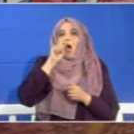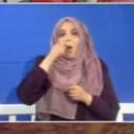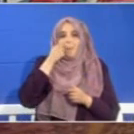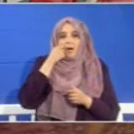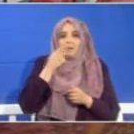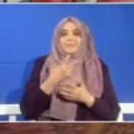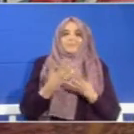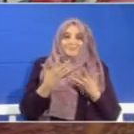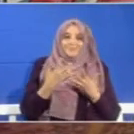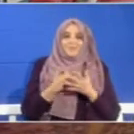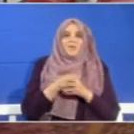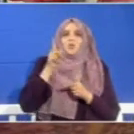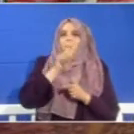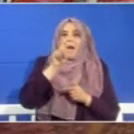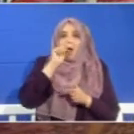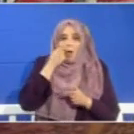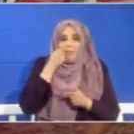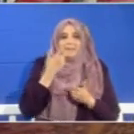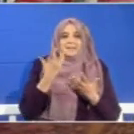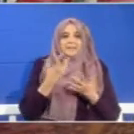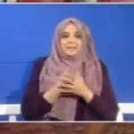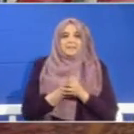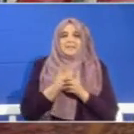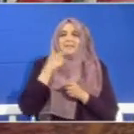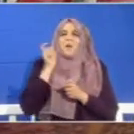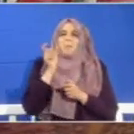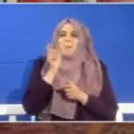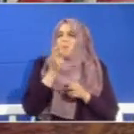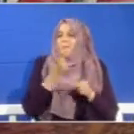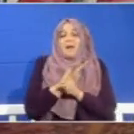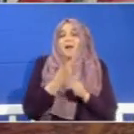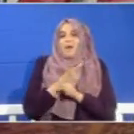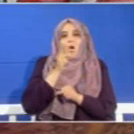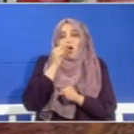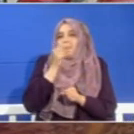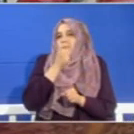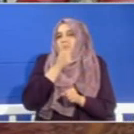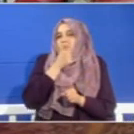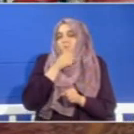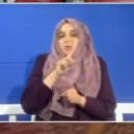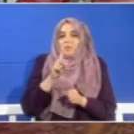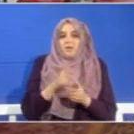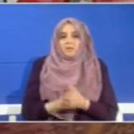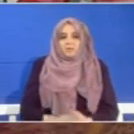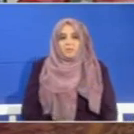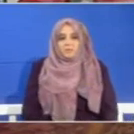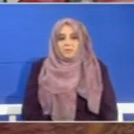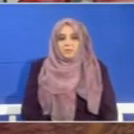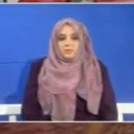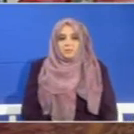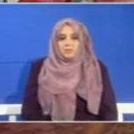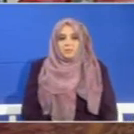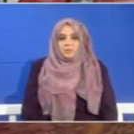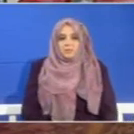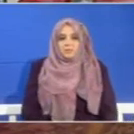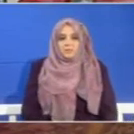كذا أنت ماشي راجل، يعني كلمات النبية اللي ما يتحملهاش الراجل من زوجته، أي رجل لا يقدر يصبر عليها. نعم.